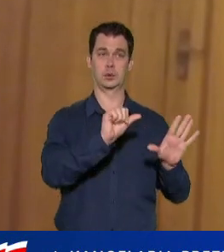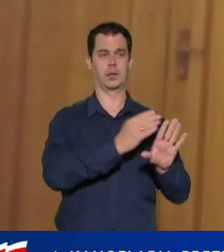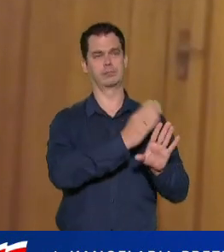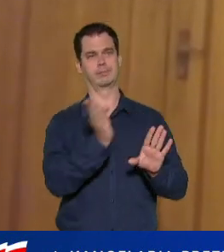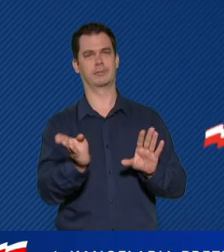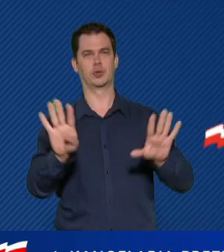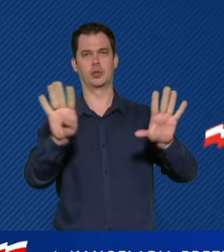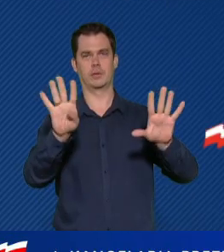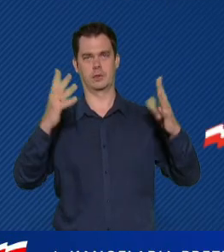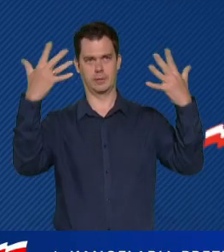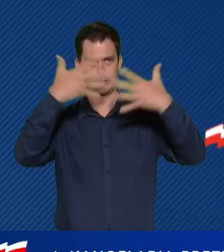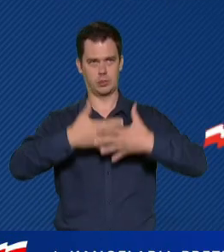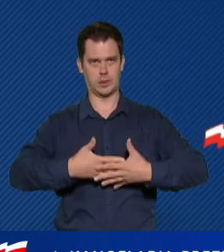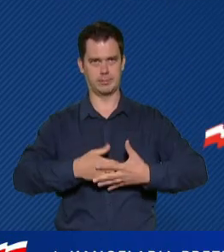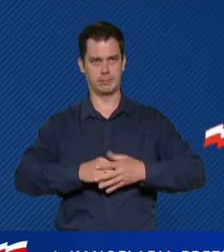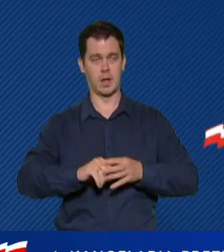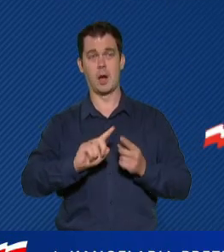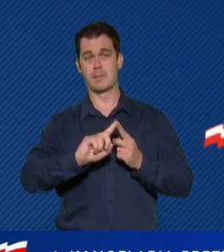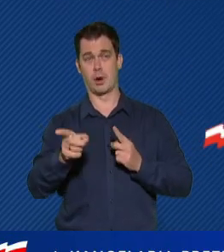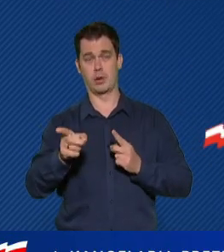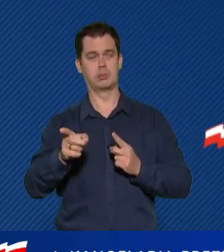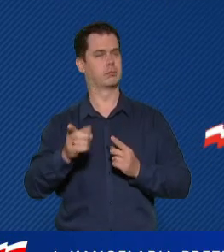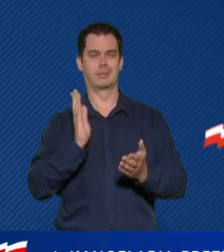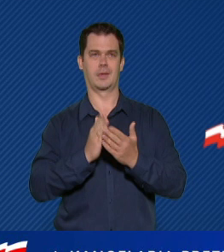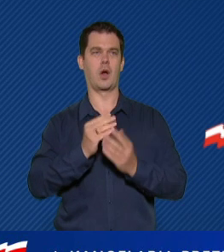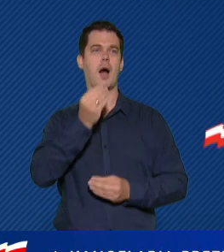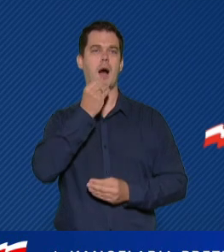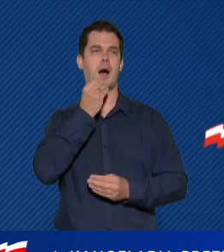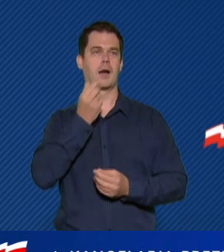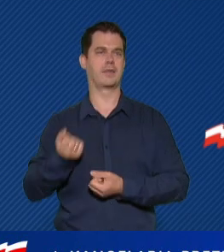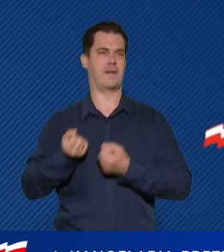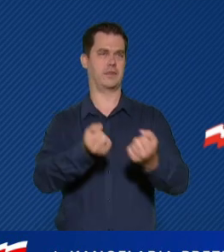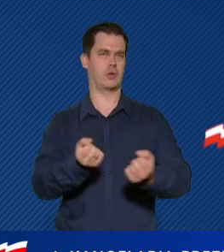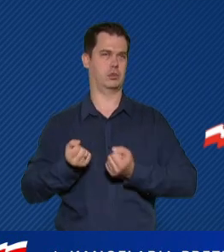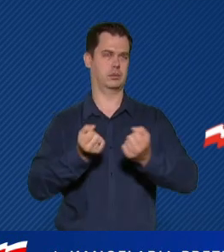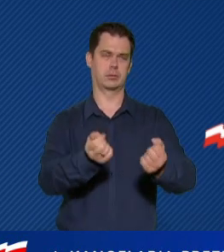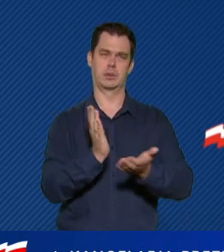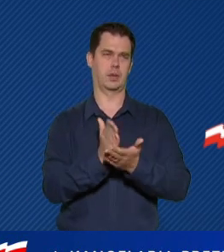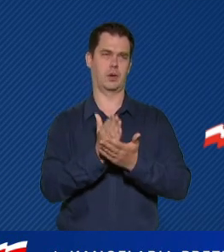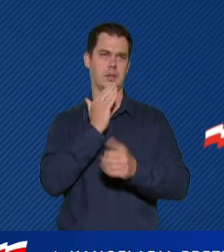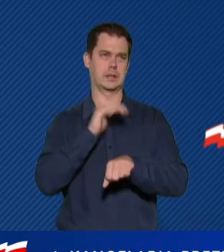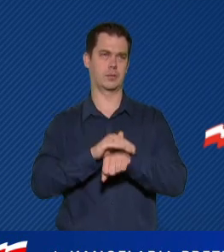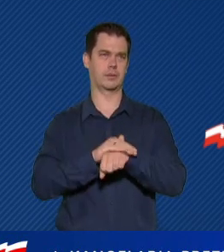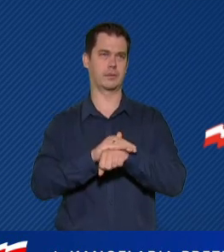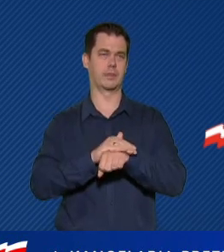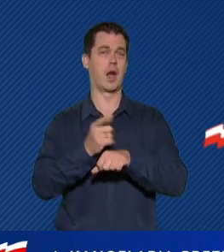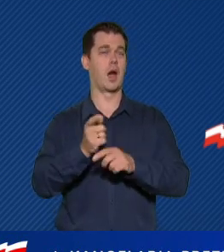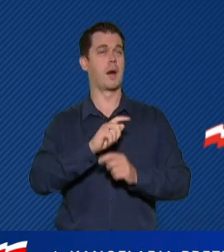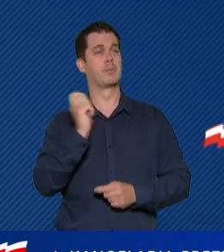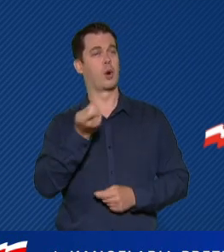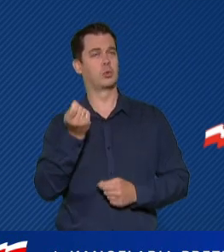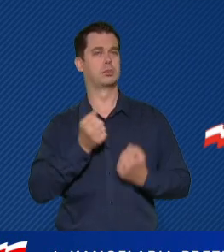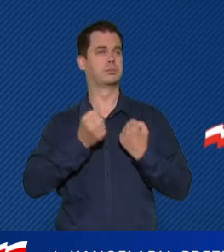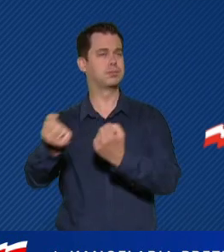do 21. Poza tymi godzinami będzie możliwe wydawanie posiłków tylko na wynos. Podróż transportem publicznym